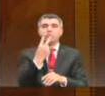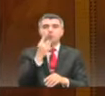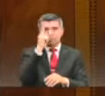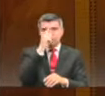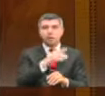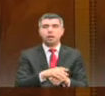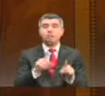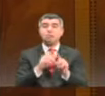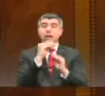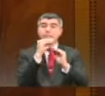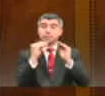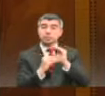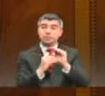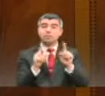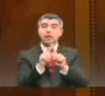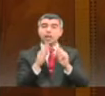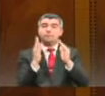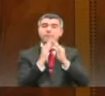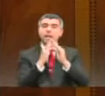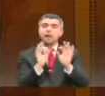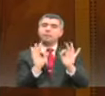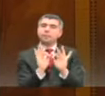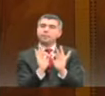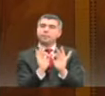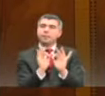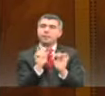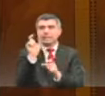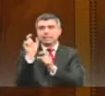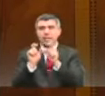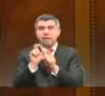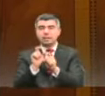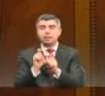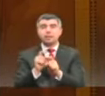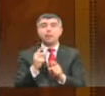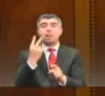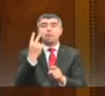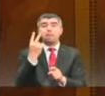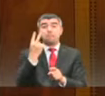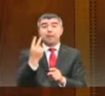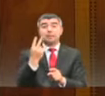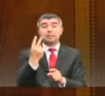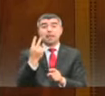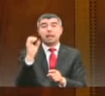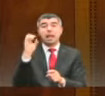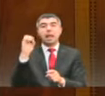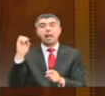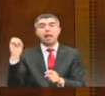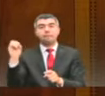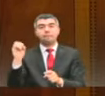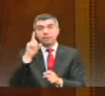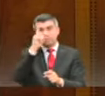العجز السكني من 400,000 عجز اليوم إلى 200,000 في